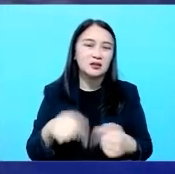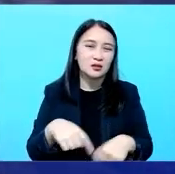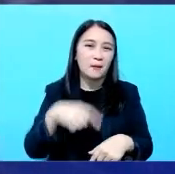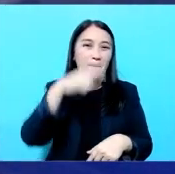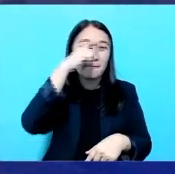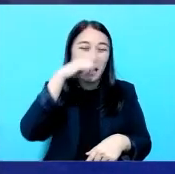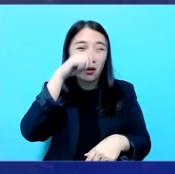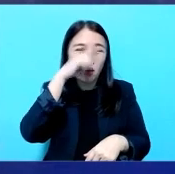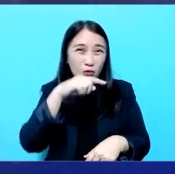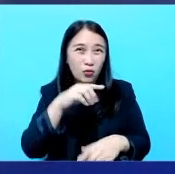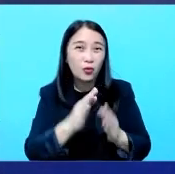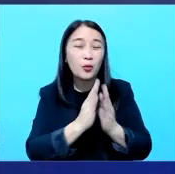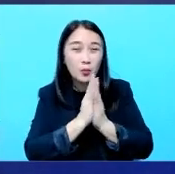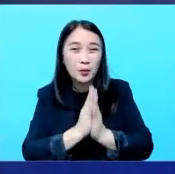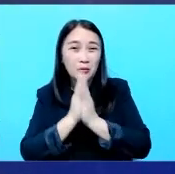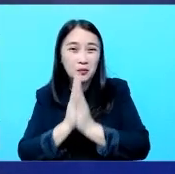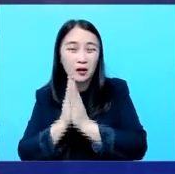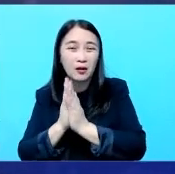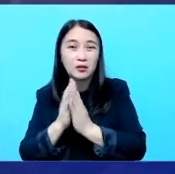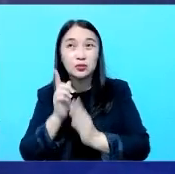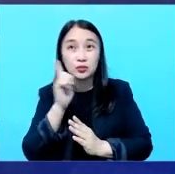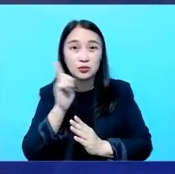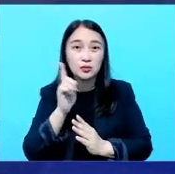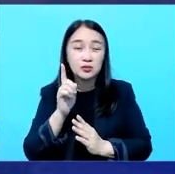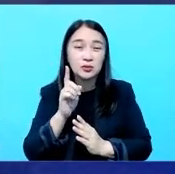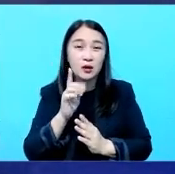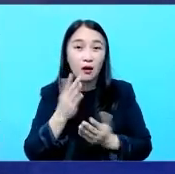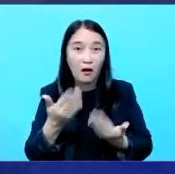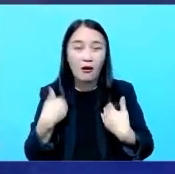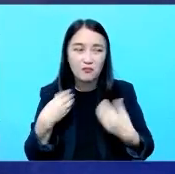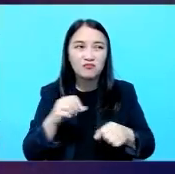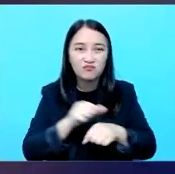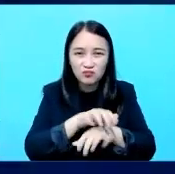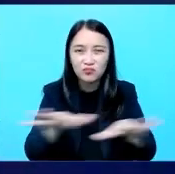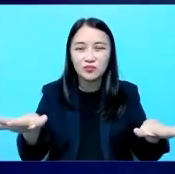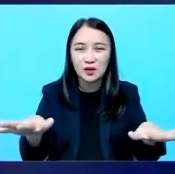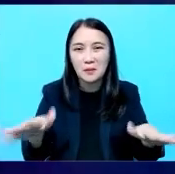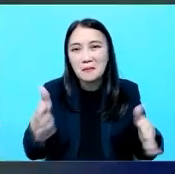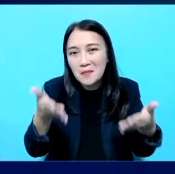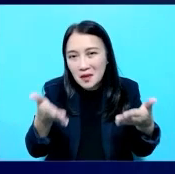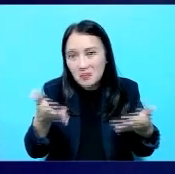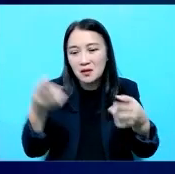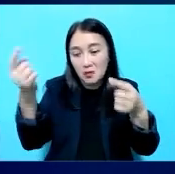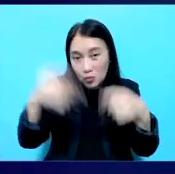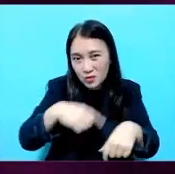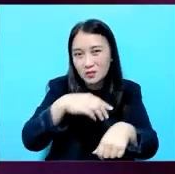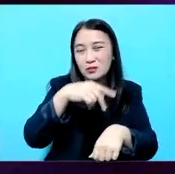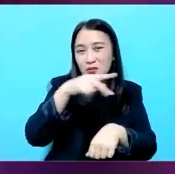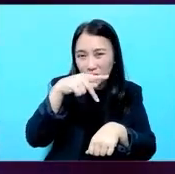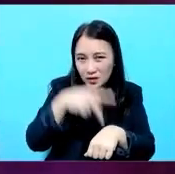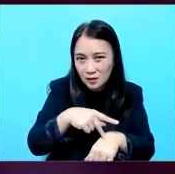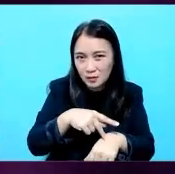Pero ang pangamba ng mga otoridad, posibleng makalusot rin ito sa ibang bansa dahil ibinibenta ito online